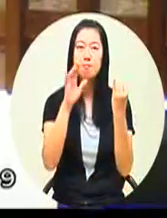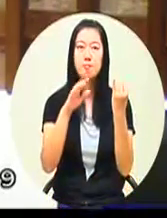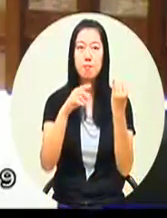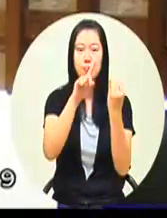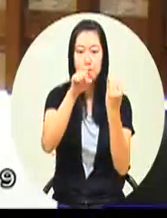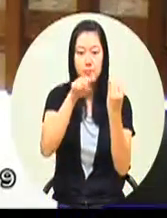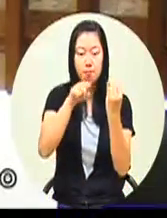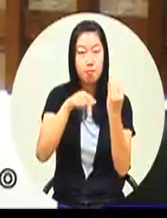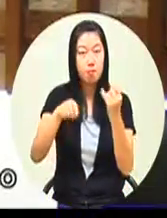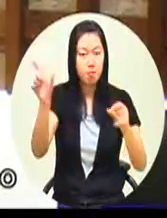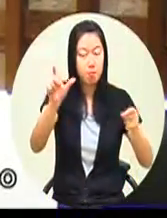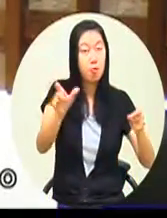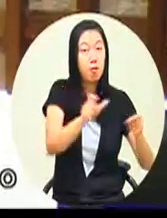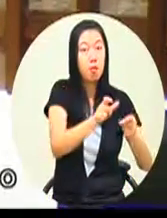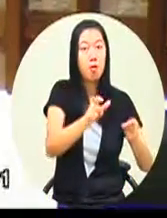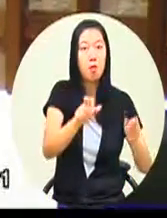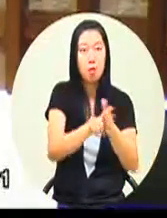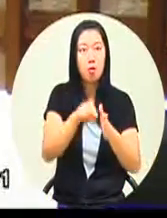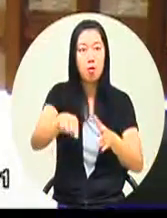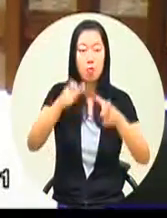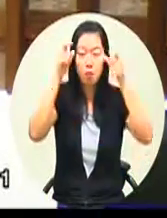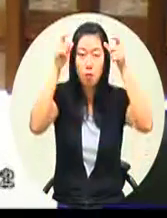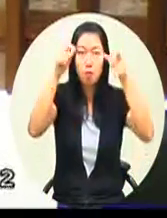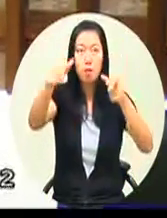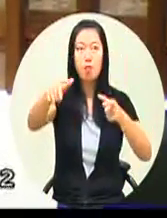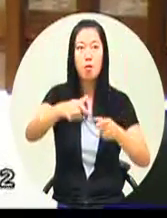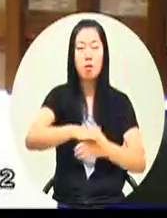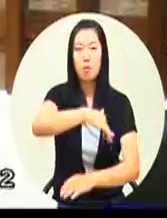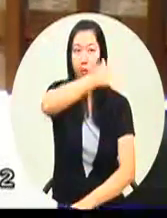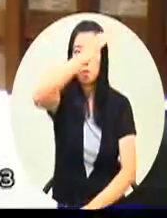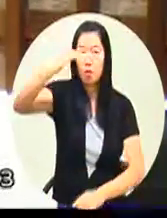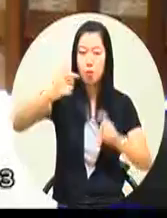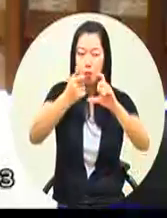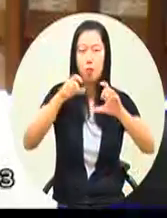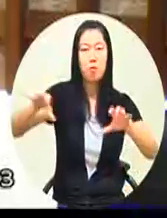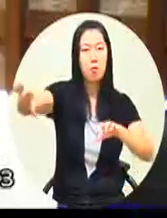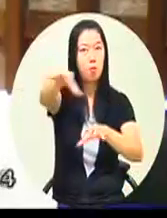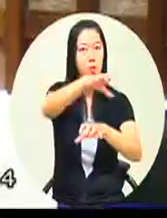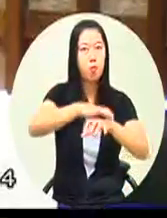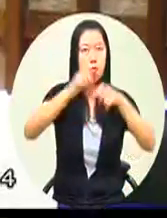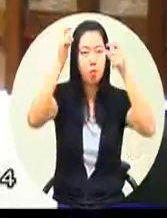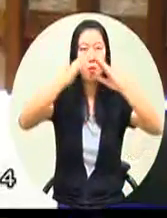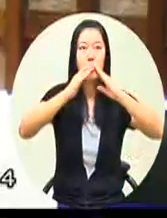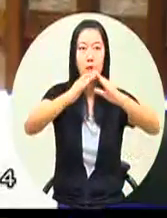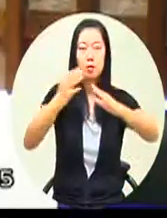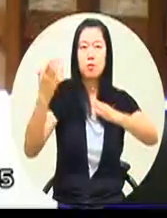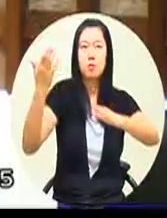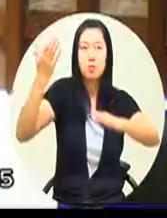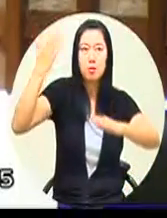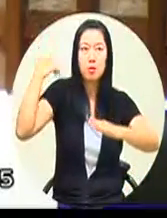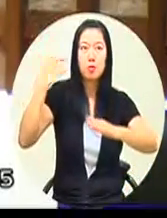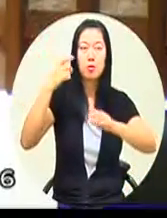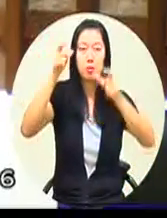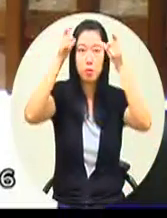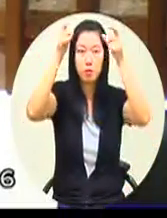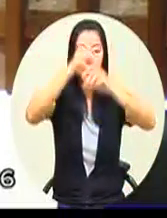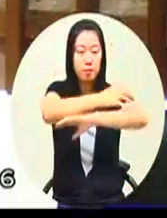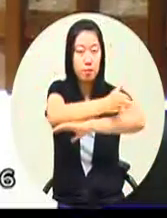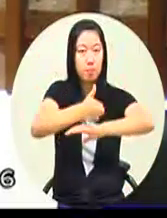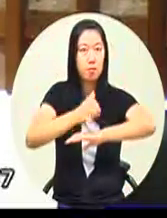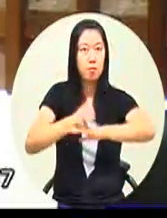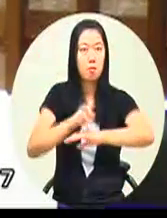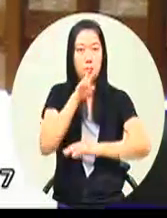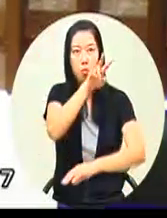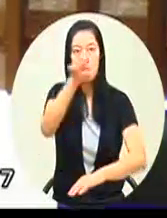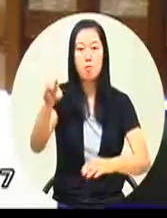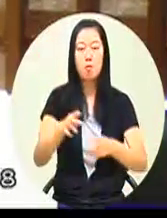该高雄市市区卖讲啦，山区啦，伫高雄市卖讲，过去的高雄市卖讲，伫高雄县有可能